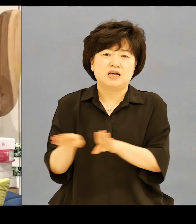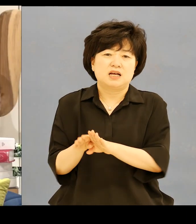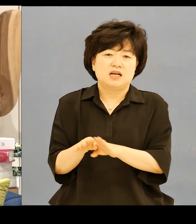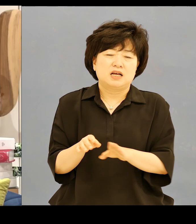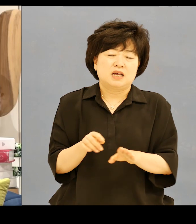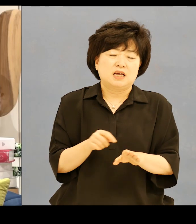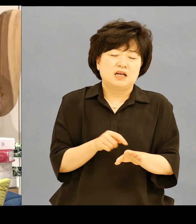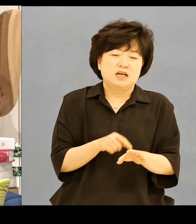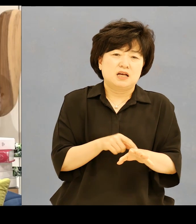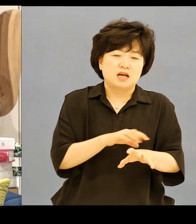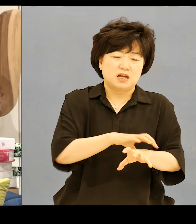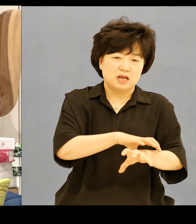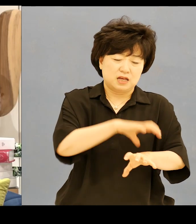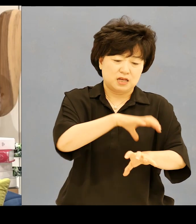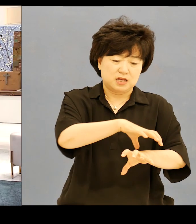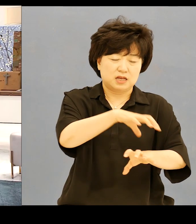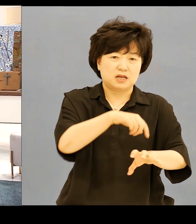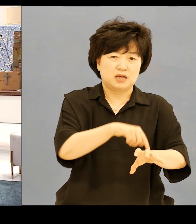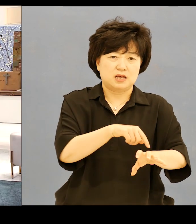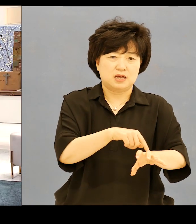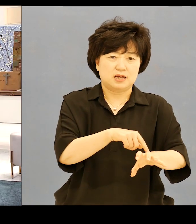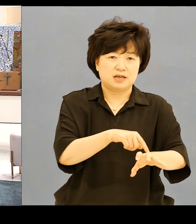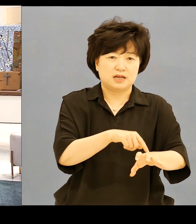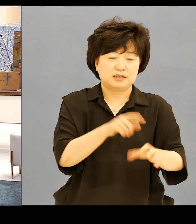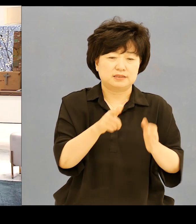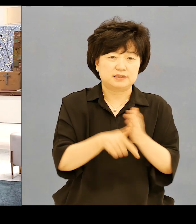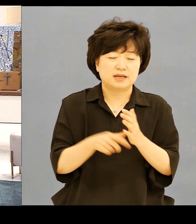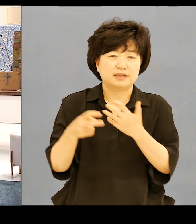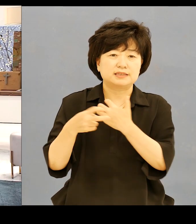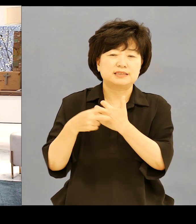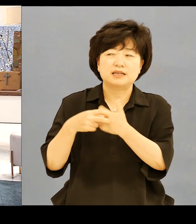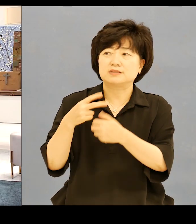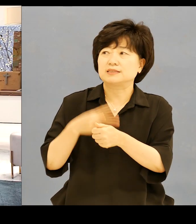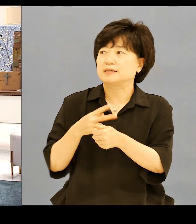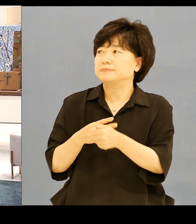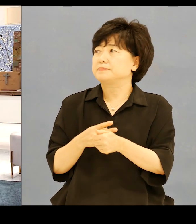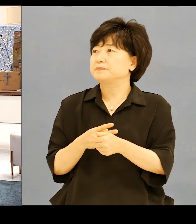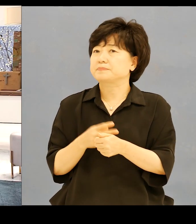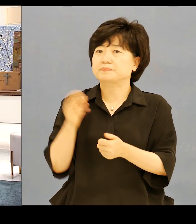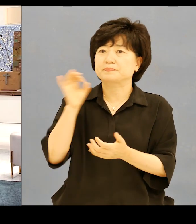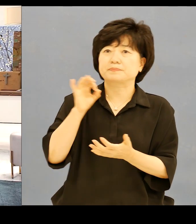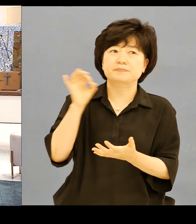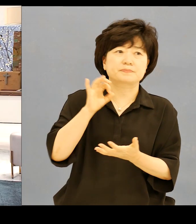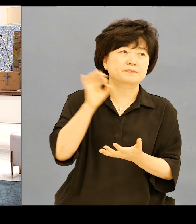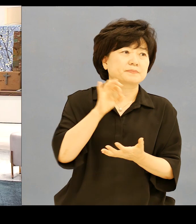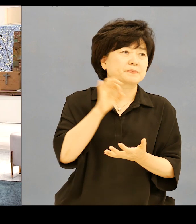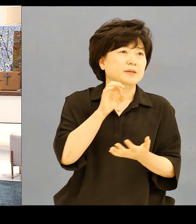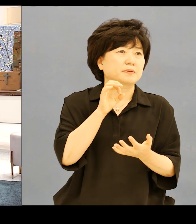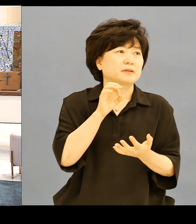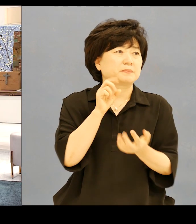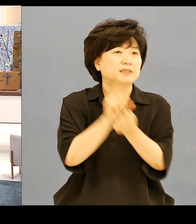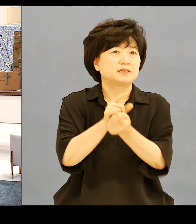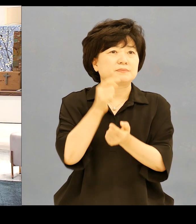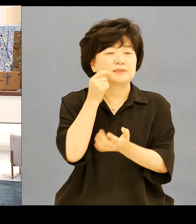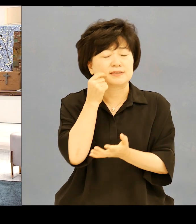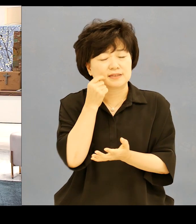안 되기 시작을 하더라고요. 그래서 그때도 이제 의사 선생님들을 찾지 못하고 있다가